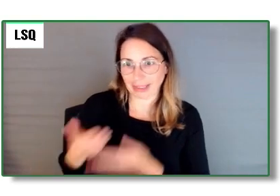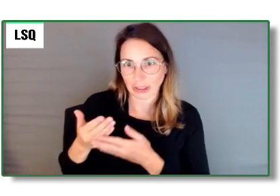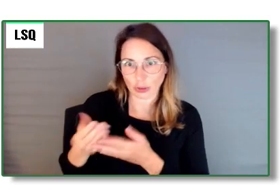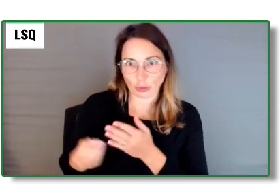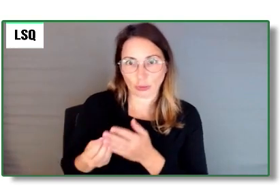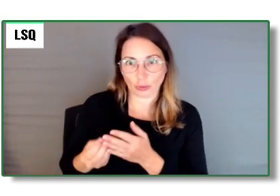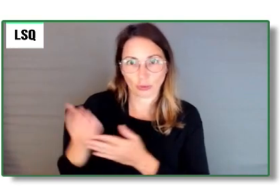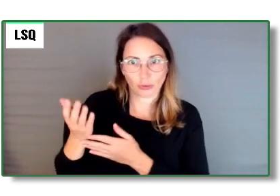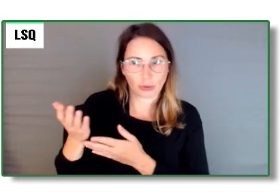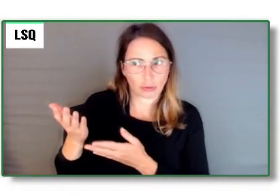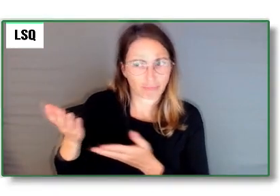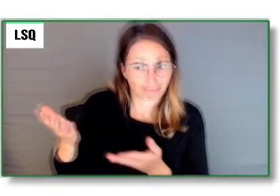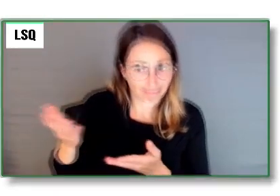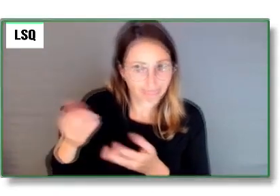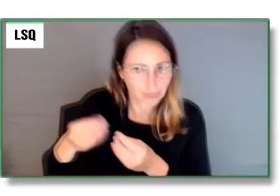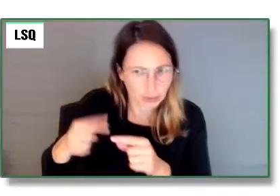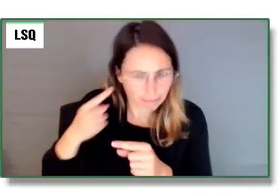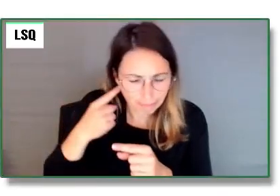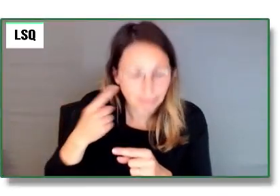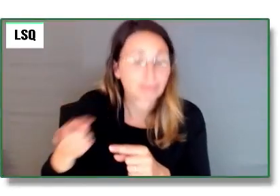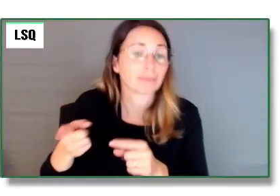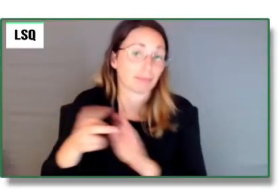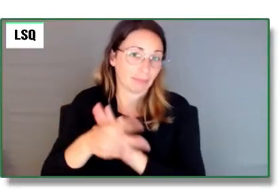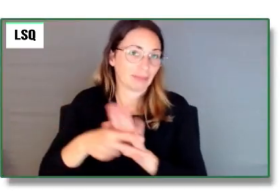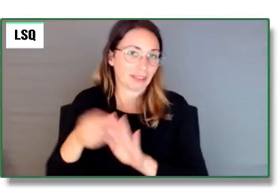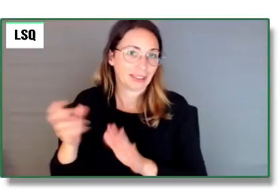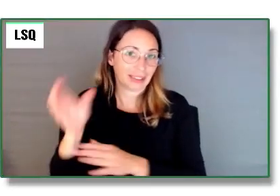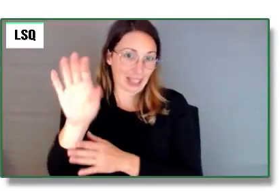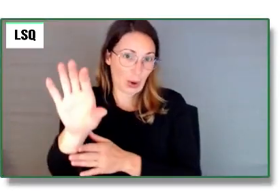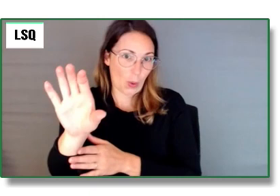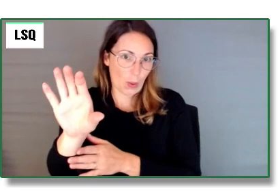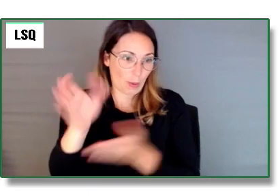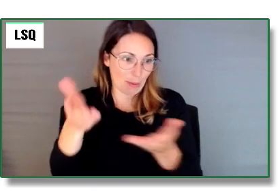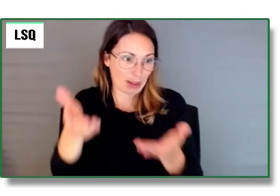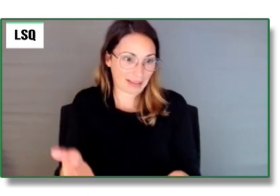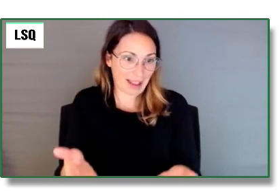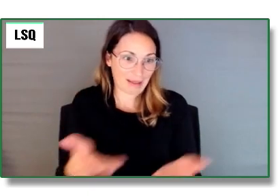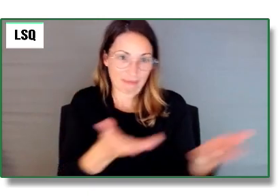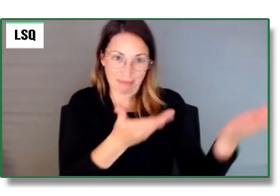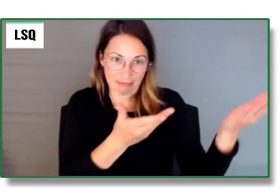vidéo pour nous maintenant. Bienvenue, Mahadeo.